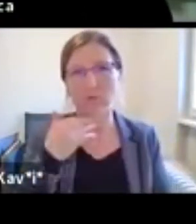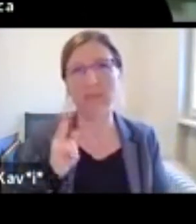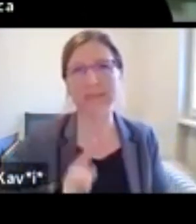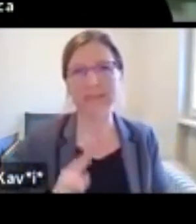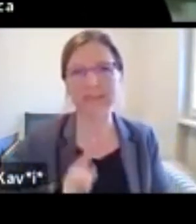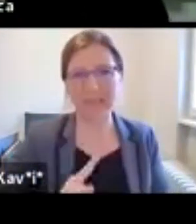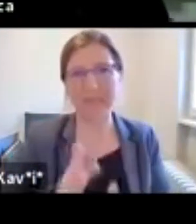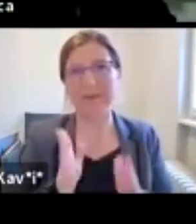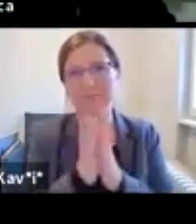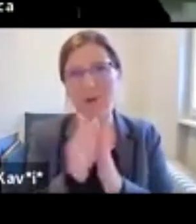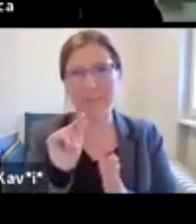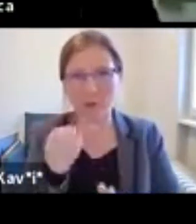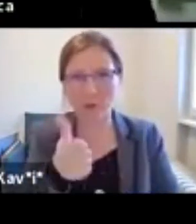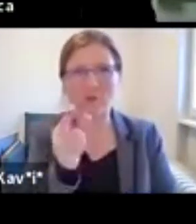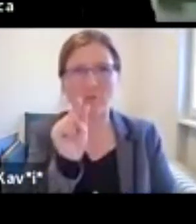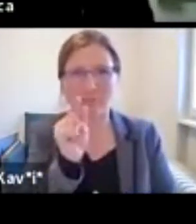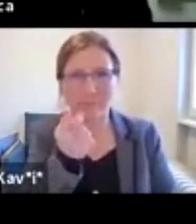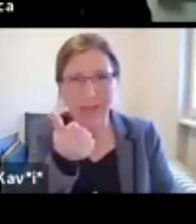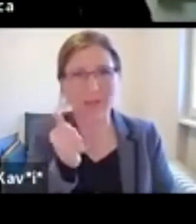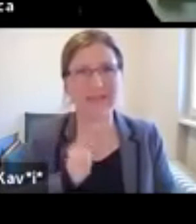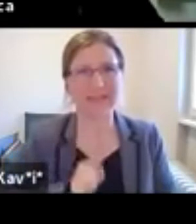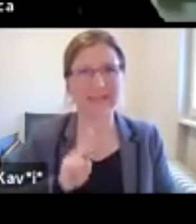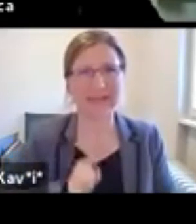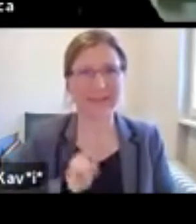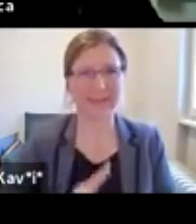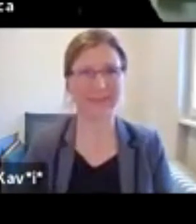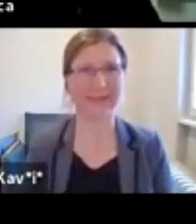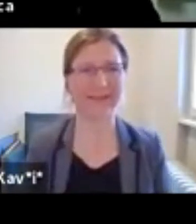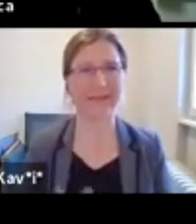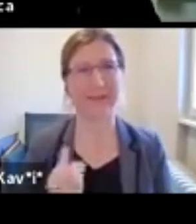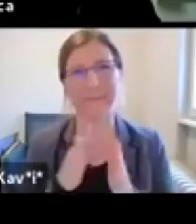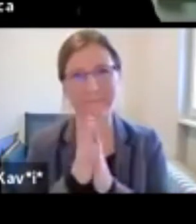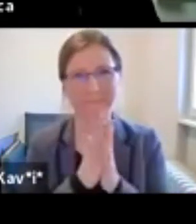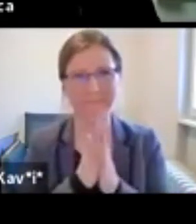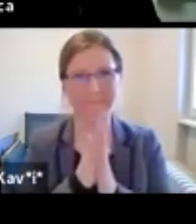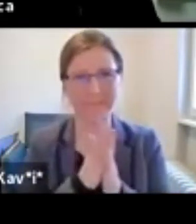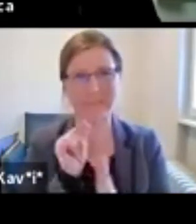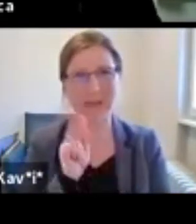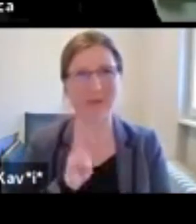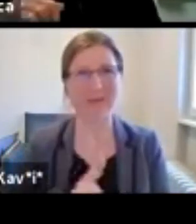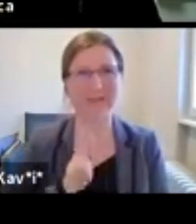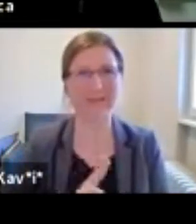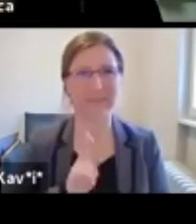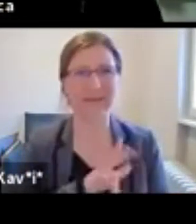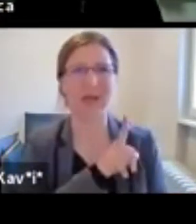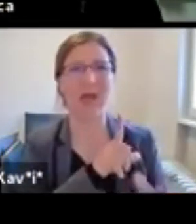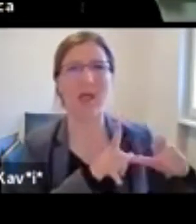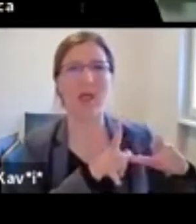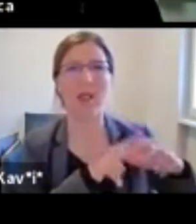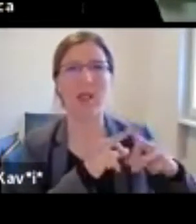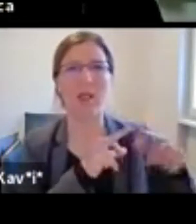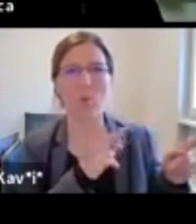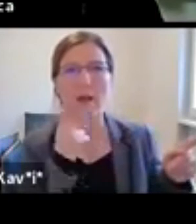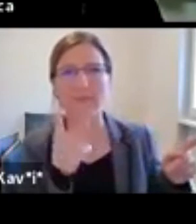ga još i sada. Ja vas ljubazno molim, malo se još strpite da vidi Luka šta može